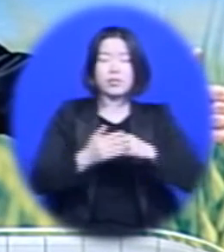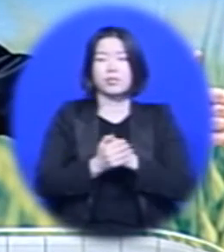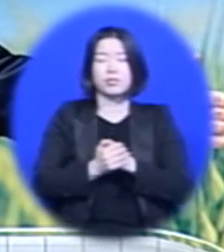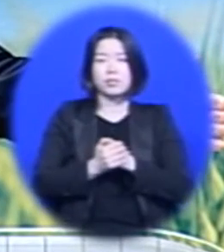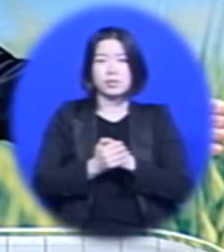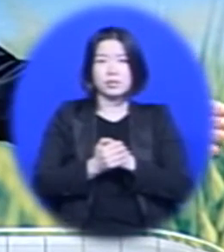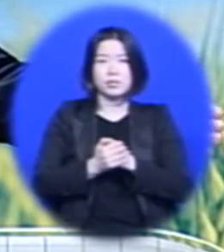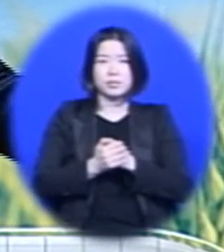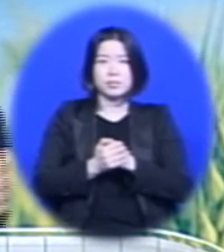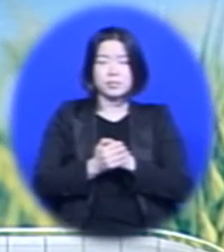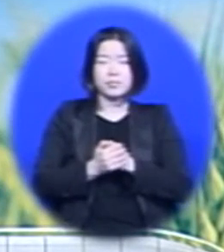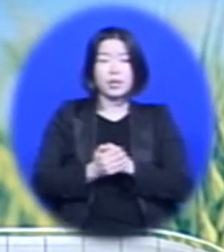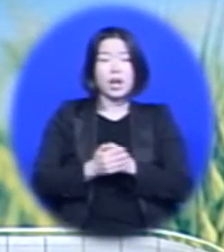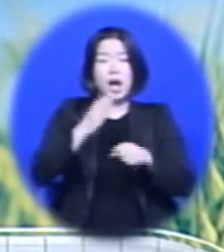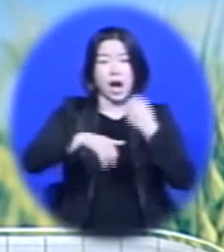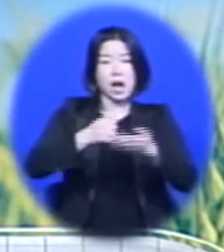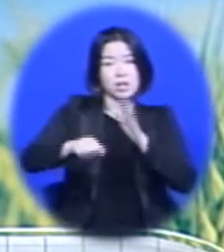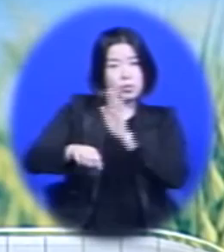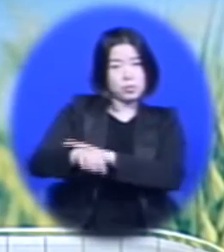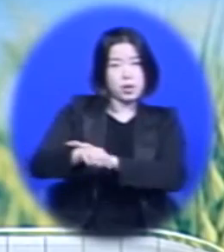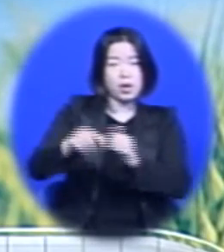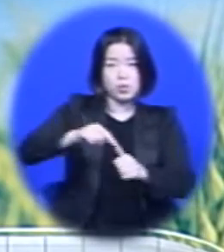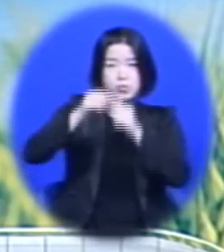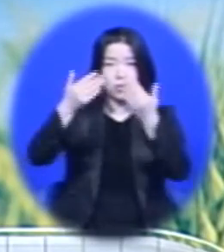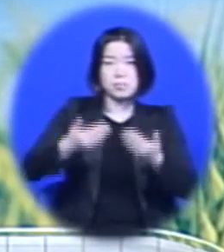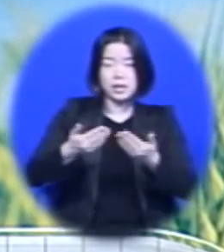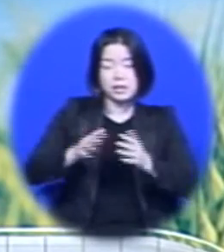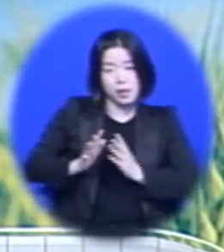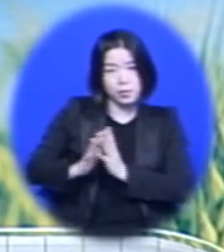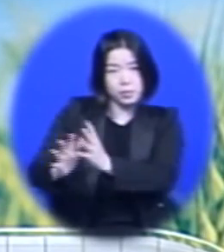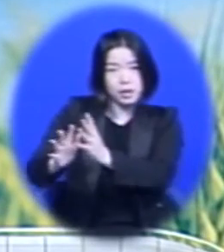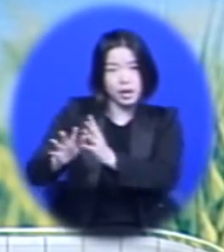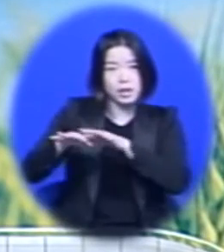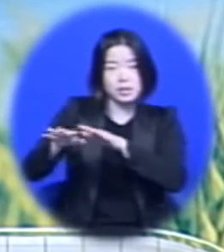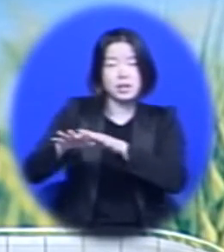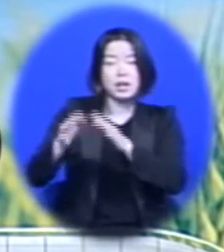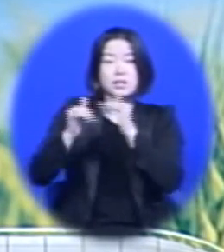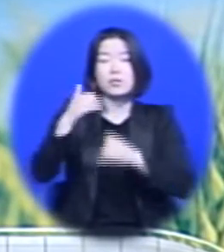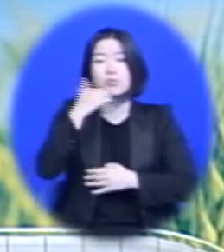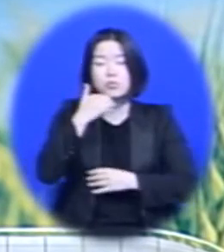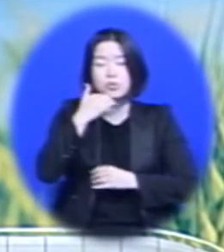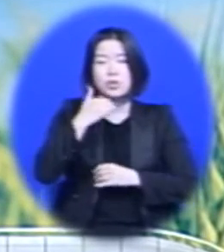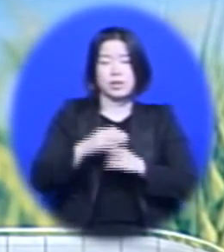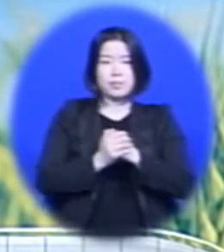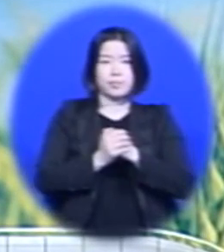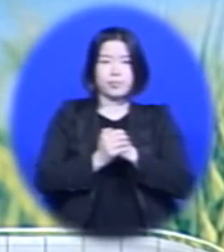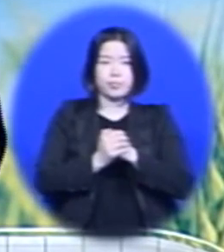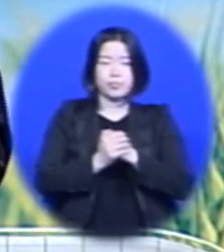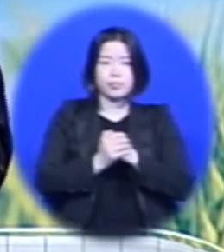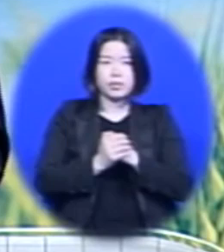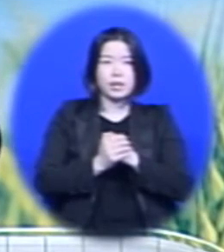됩니다. 하나님의 우편에 구원받은 자의 반열에 서는 자는 어떤 사람들입니까? 마태복음 25장